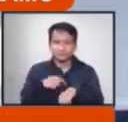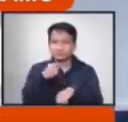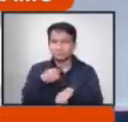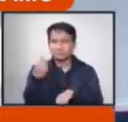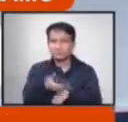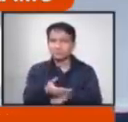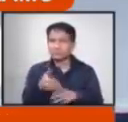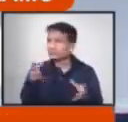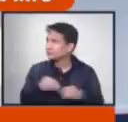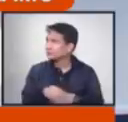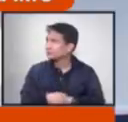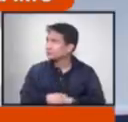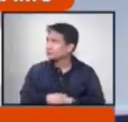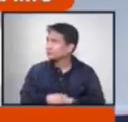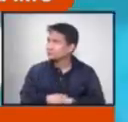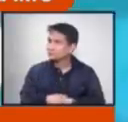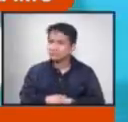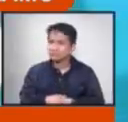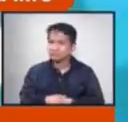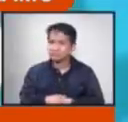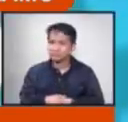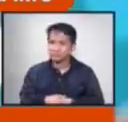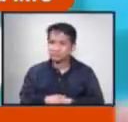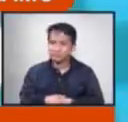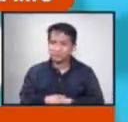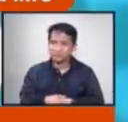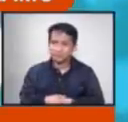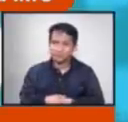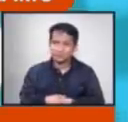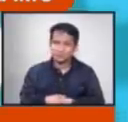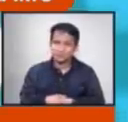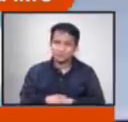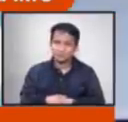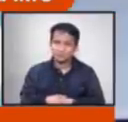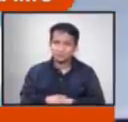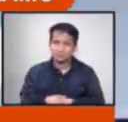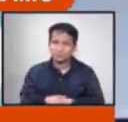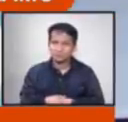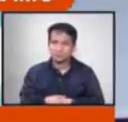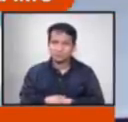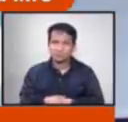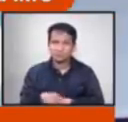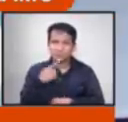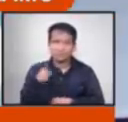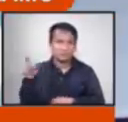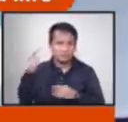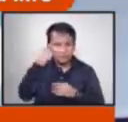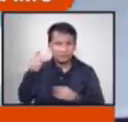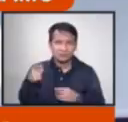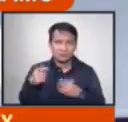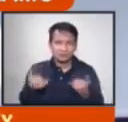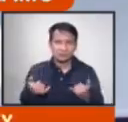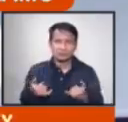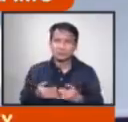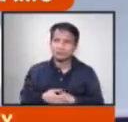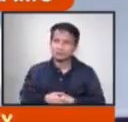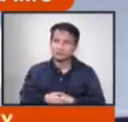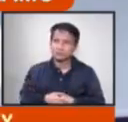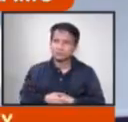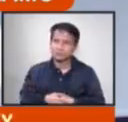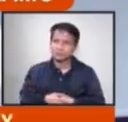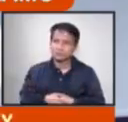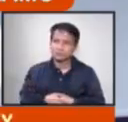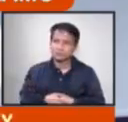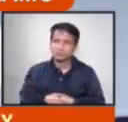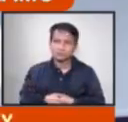hindi siya nagpa-ano. Huwag na po. Yun na lang ngayon. Huwag na. Mabait ka. Yung previous na lang. Kasi alam ko wala naman din kaya eh. Yung present na lang? Opo. Yung lang